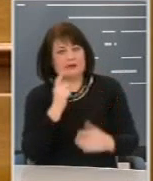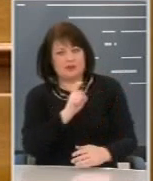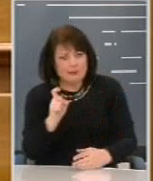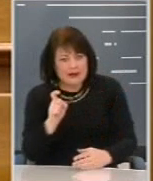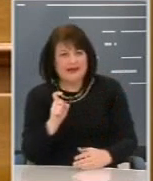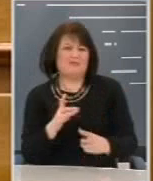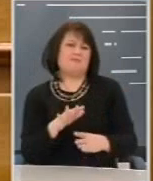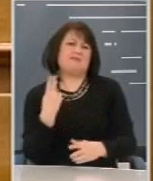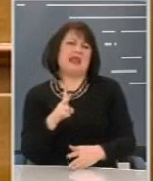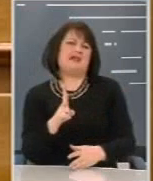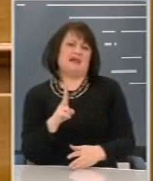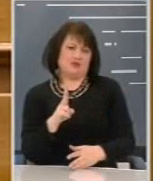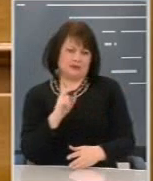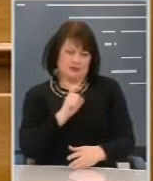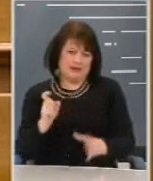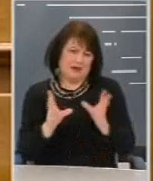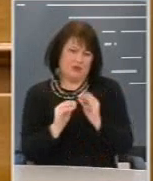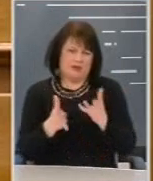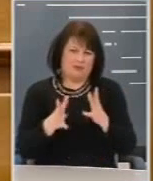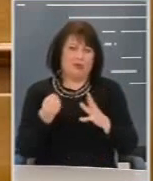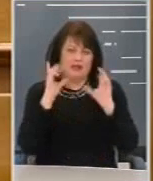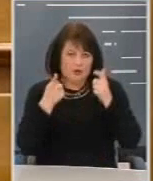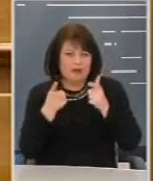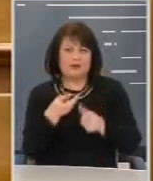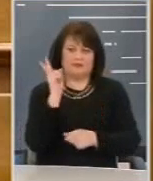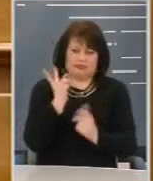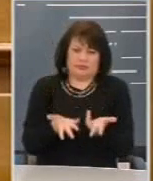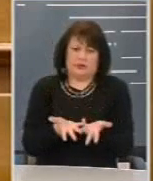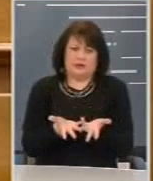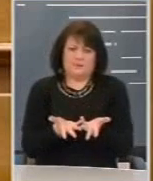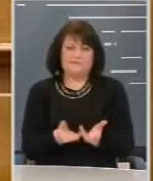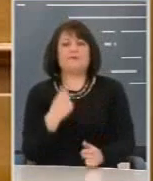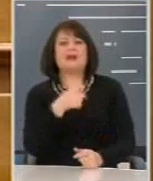191.468.122 εκατομμύρια στη Νέα Δημοκρατία και